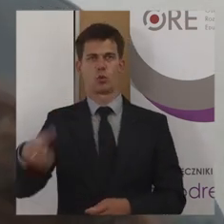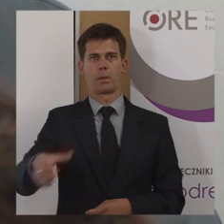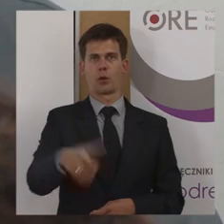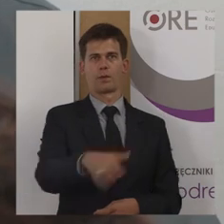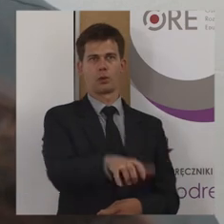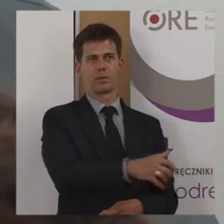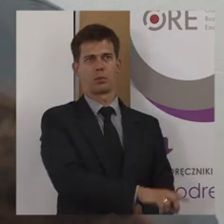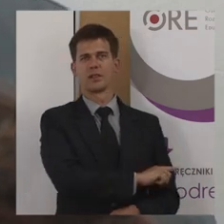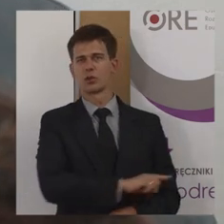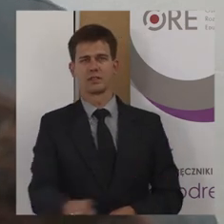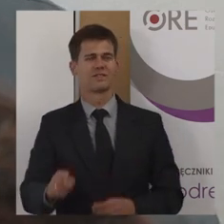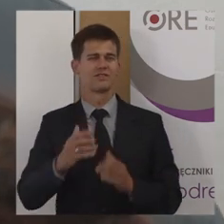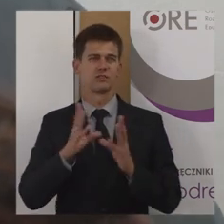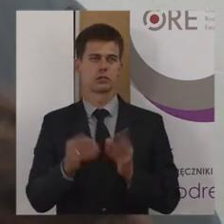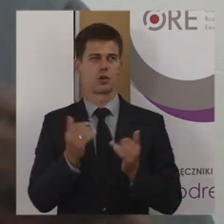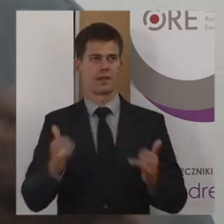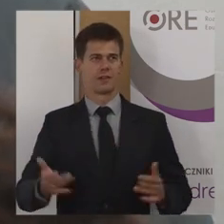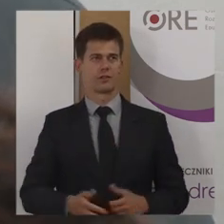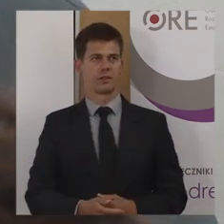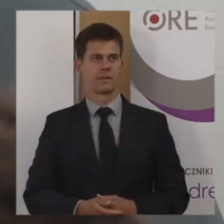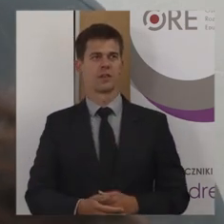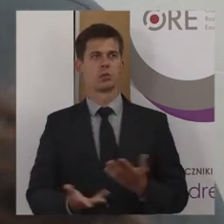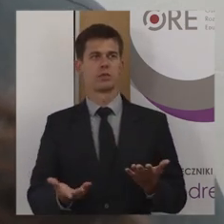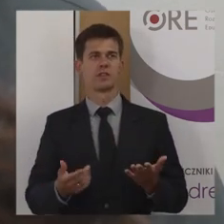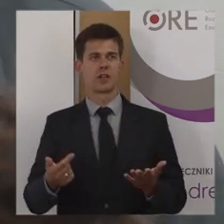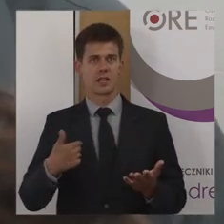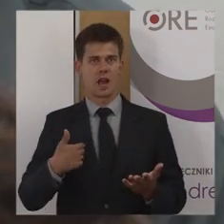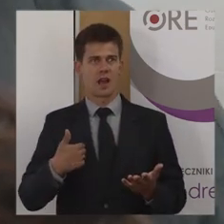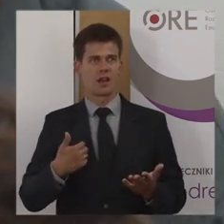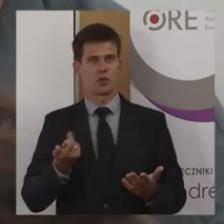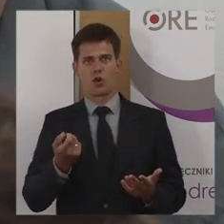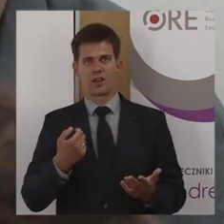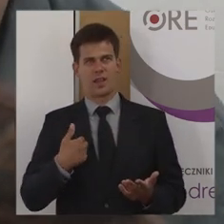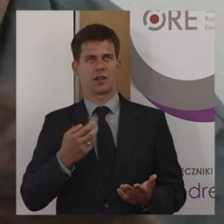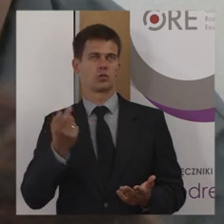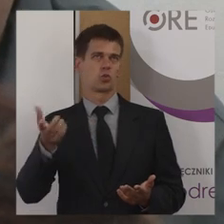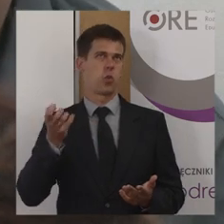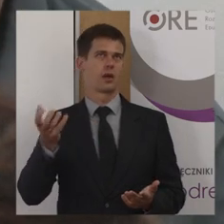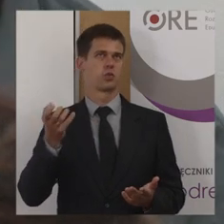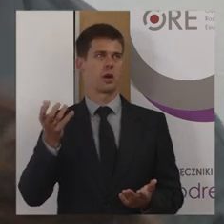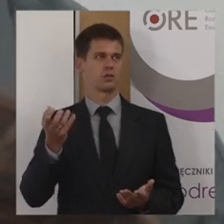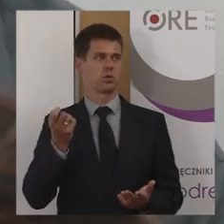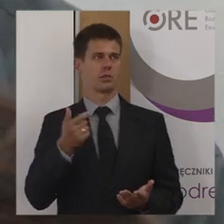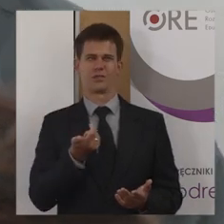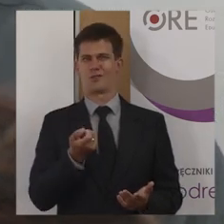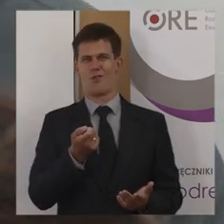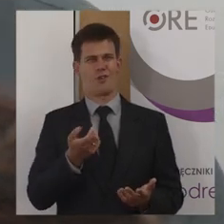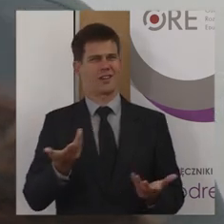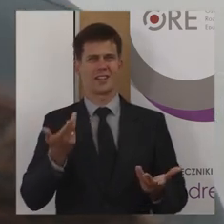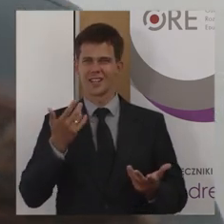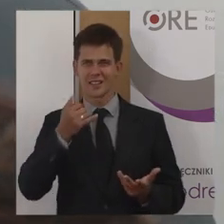służyło ich edukacji, jest zupełną utopią. Bo ja tak z tej dyskusji trochę, to tak mi się wydaje, no po prostu.